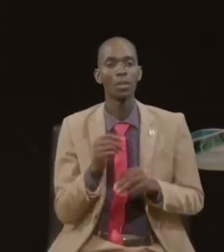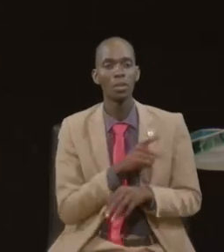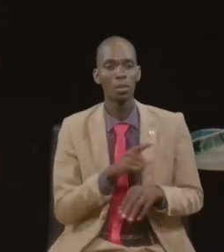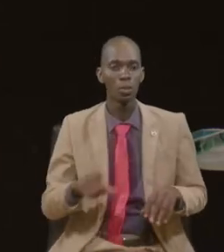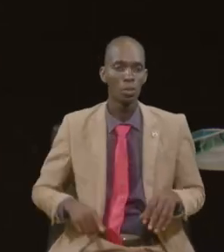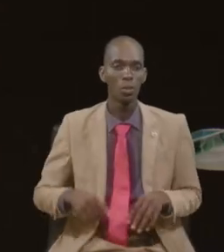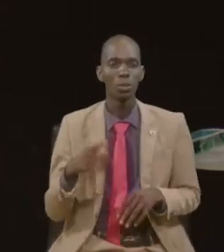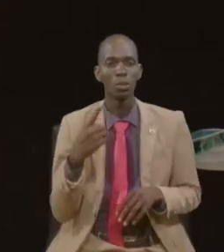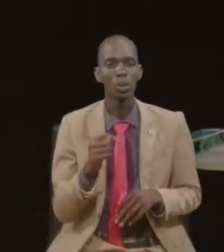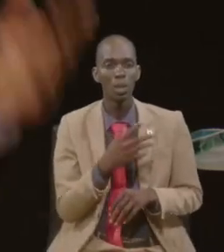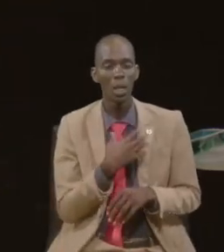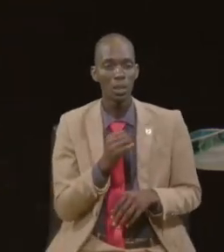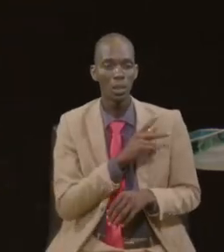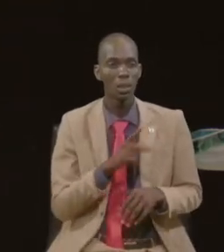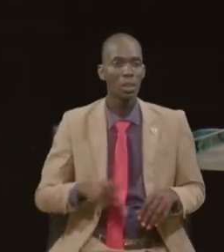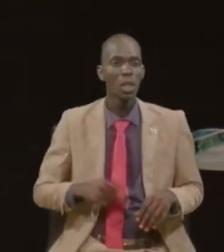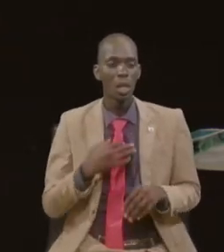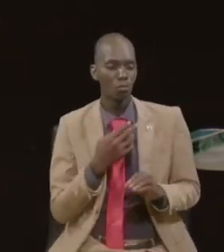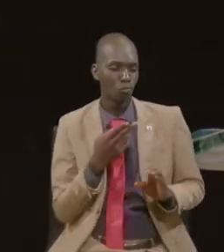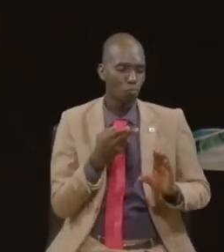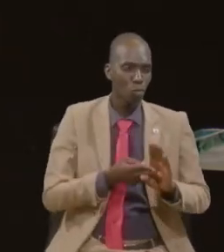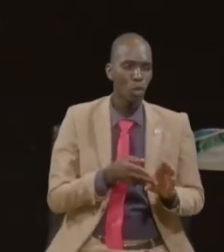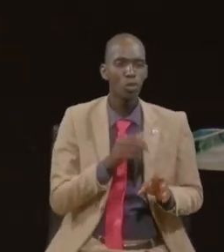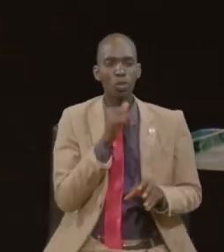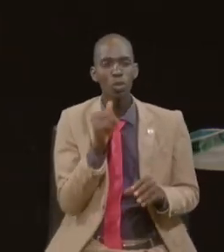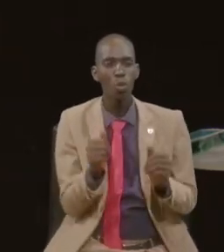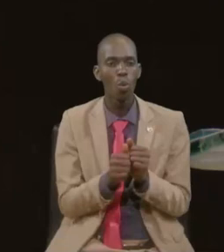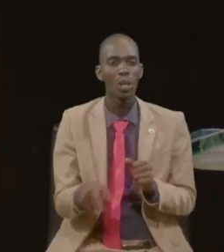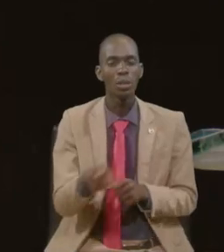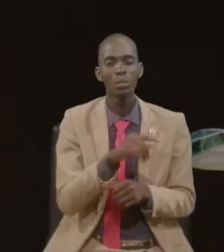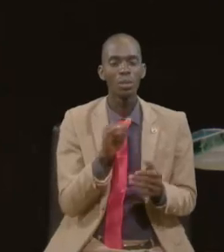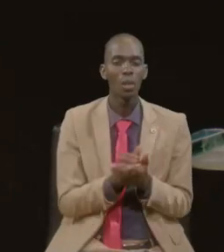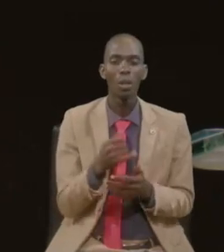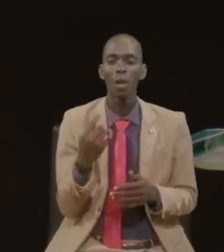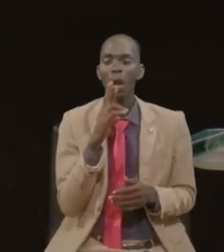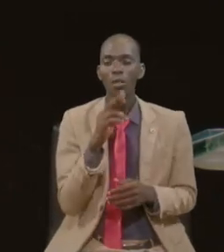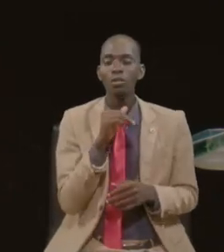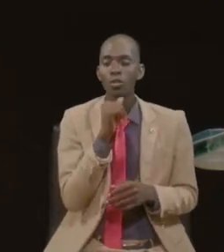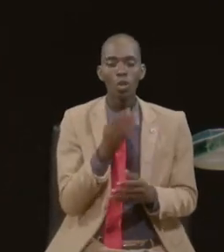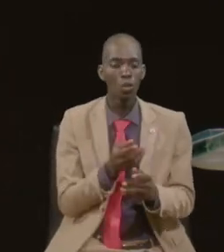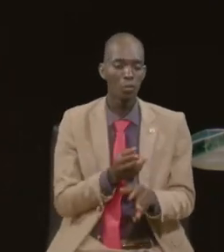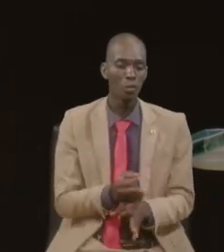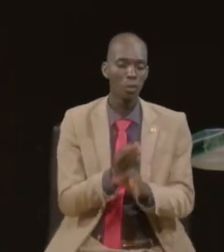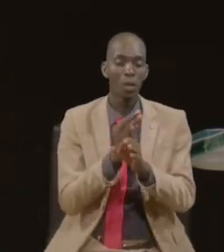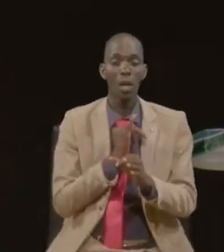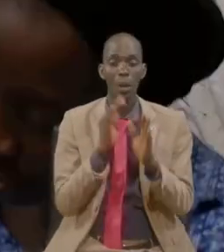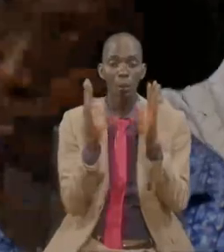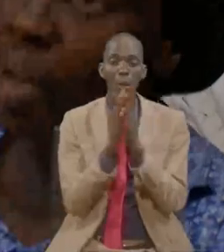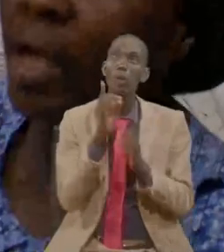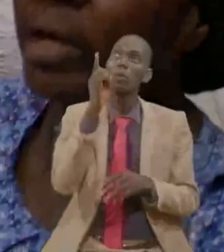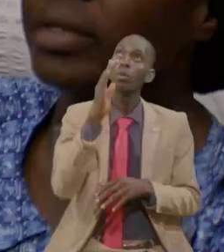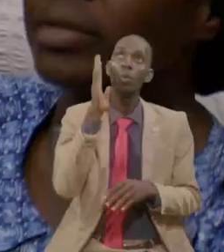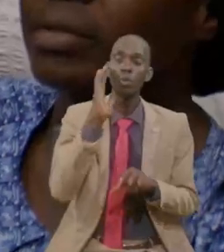Ne te mêle pas avec les hommes remuants, les hommes qui changent. Puisse